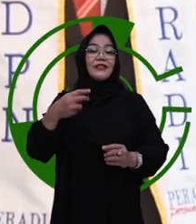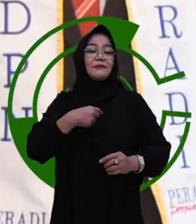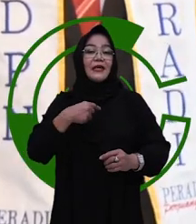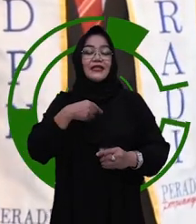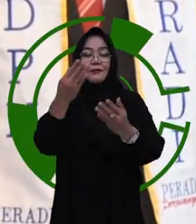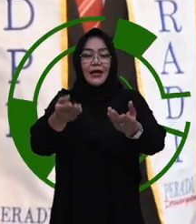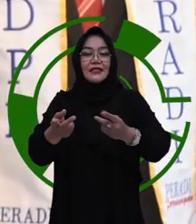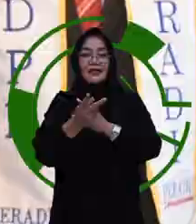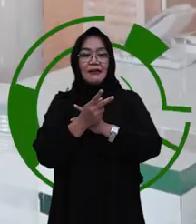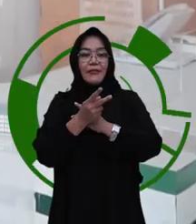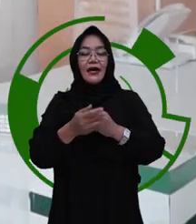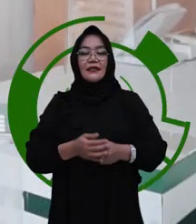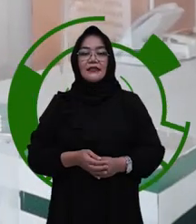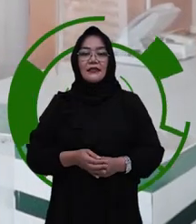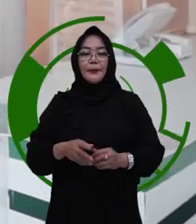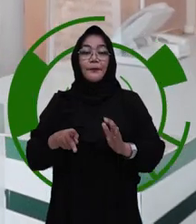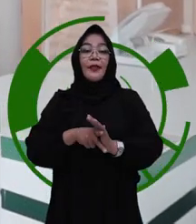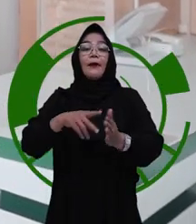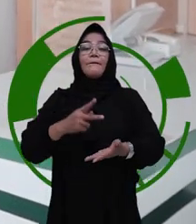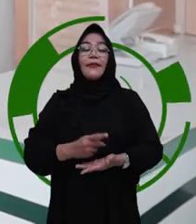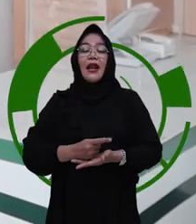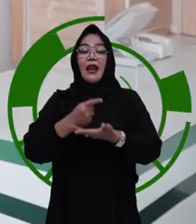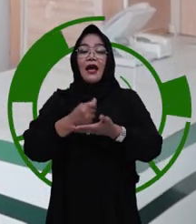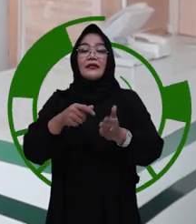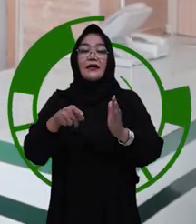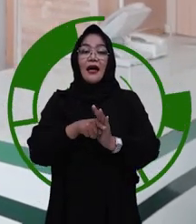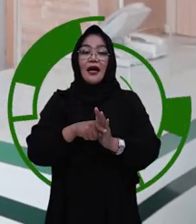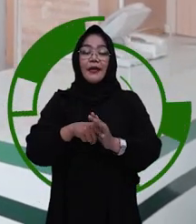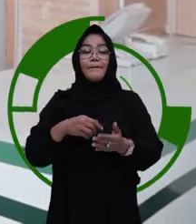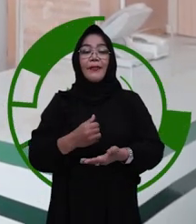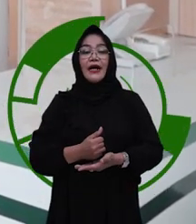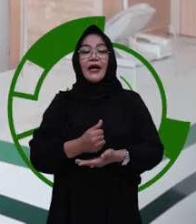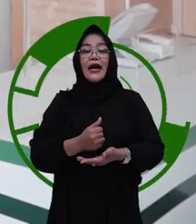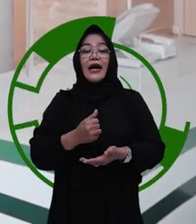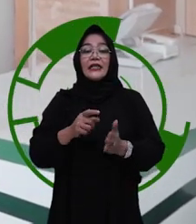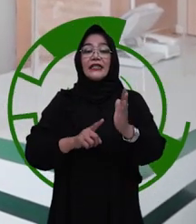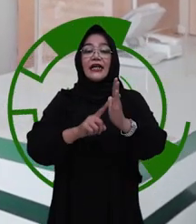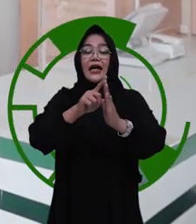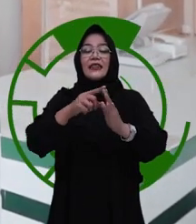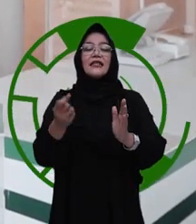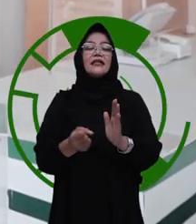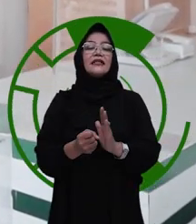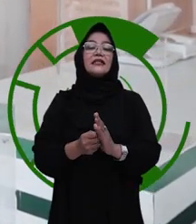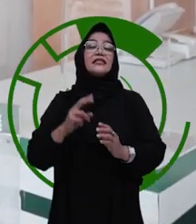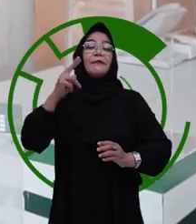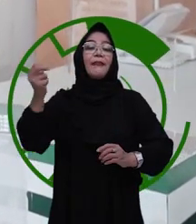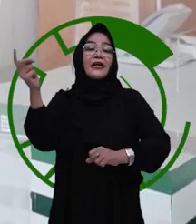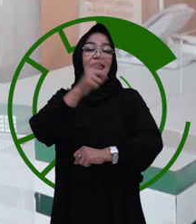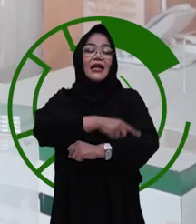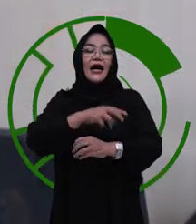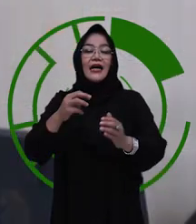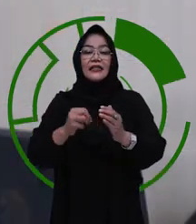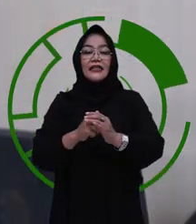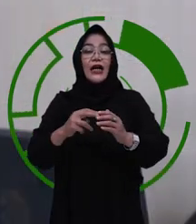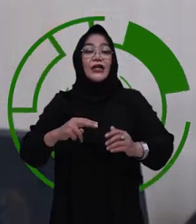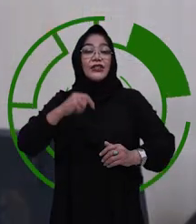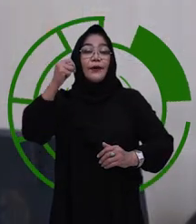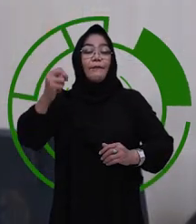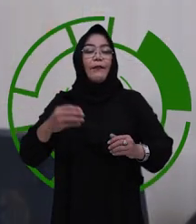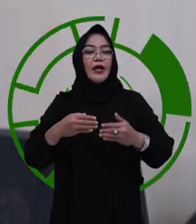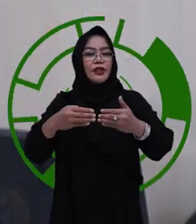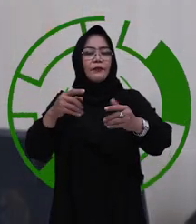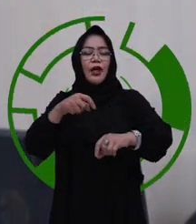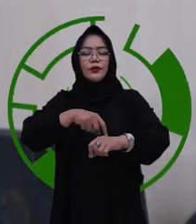ada. Terima kasih. Pelayanan pengadilan tinggi semakin hari semakin maju, di mana